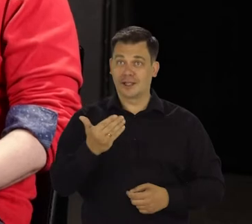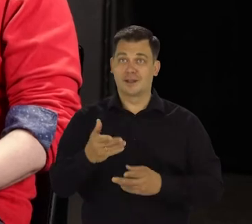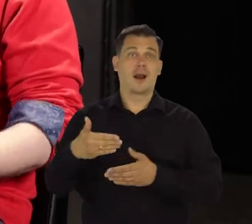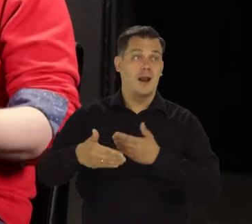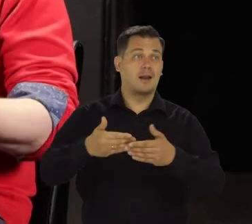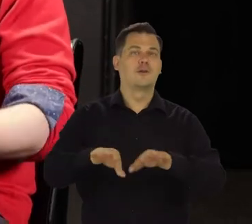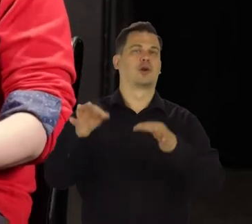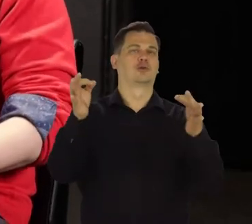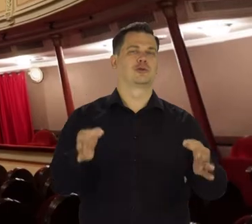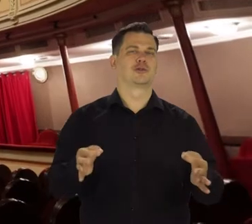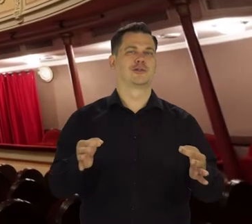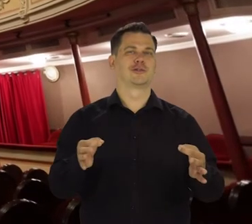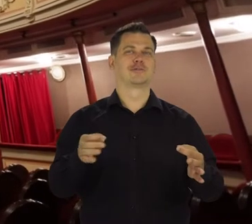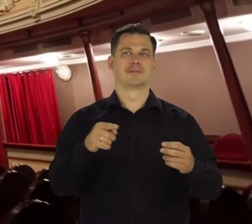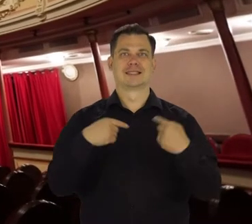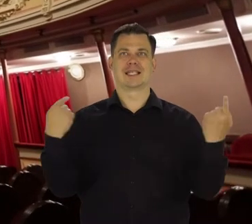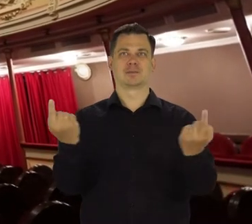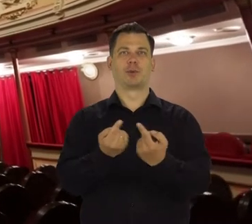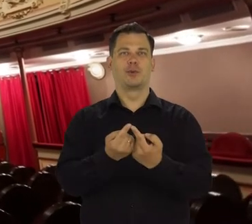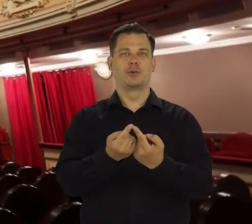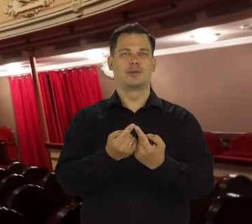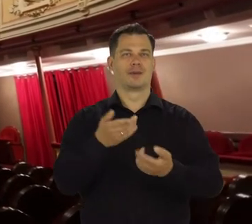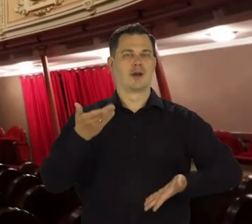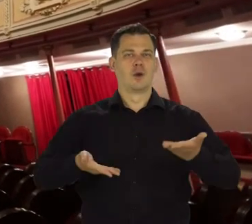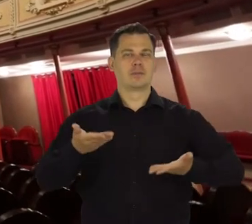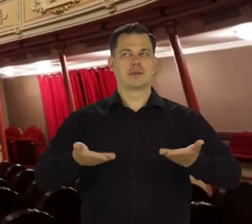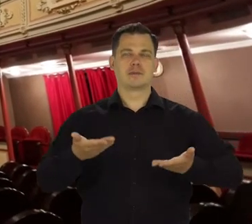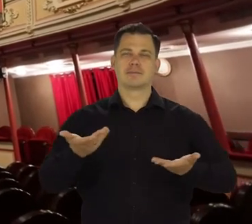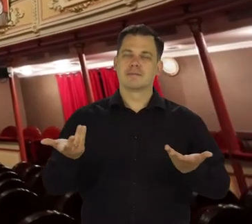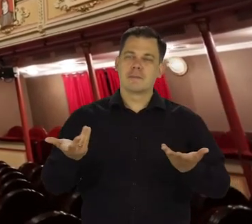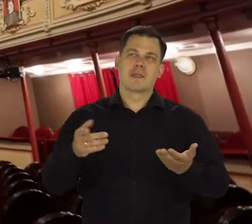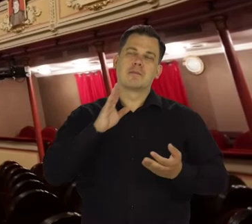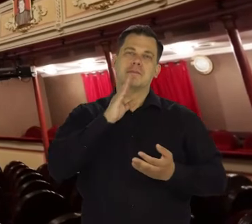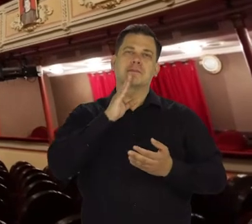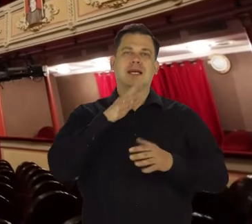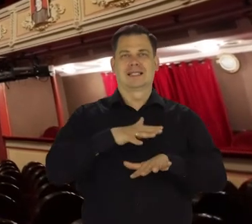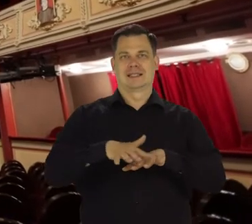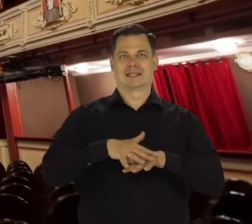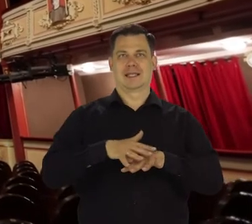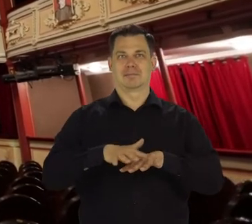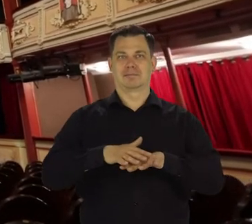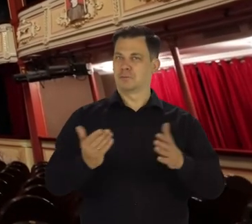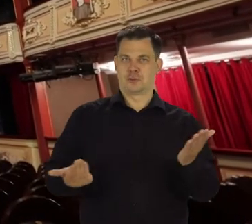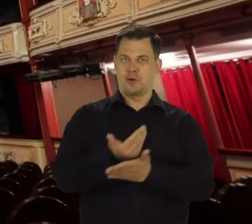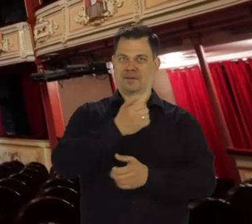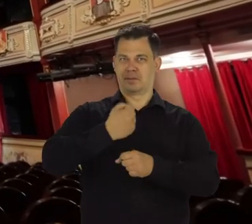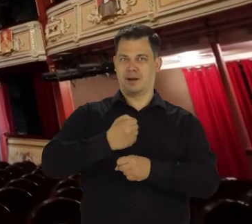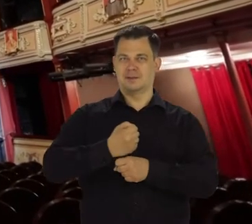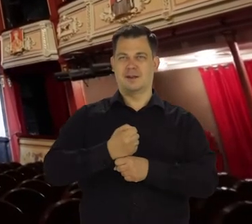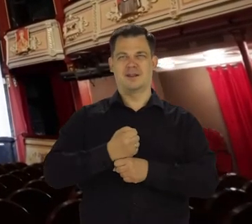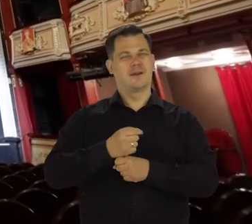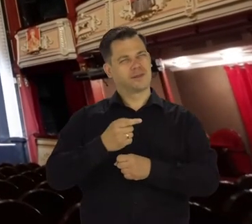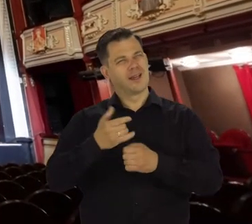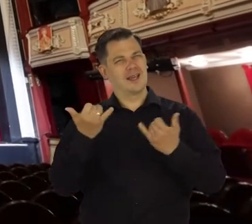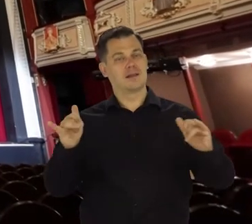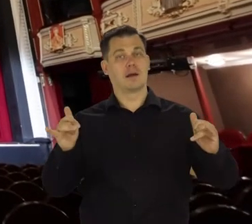mamy właśnie nadal w naszym zespole. W jakiś sposób mimo że system obecny nasz